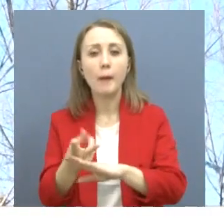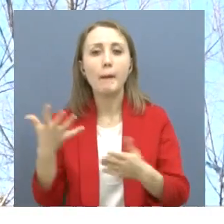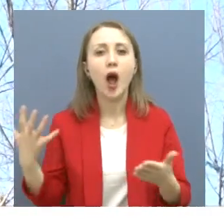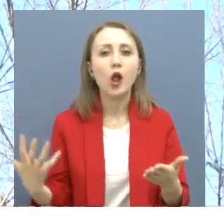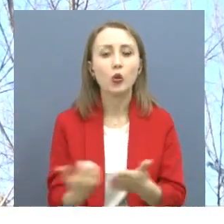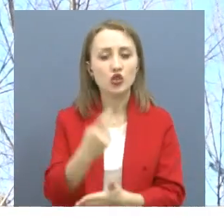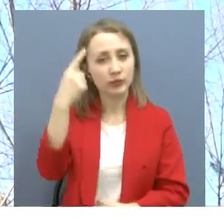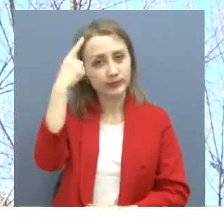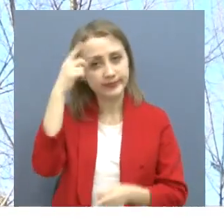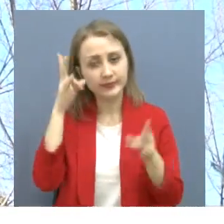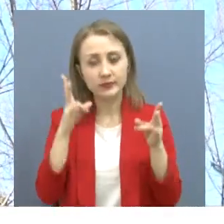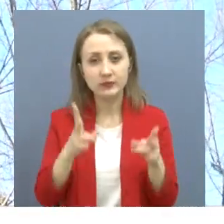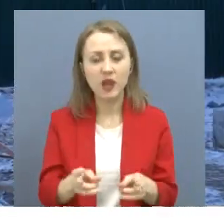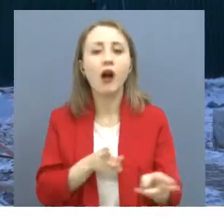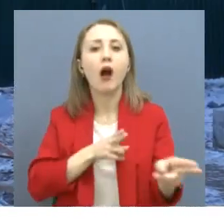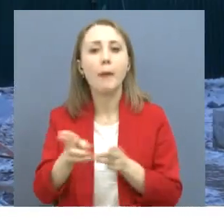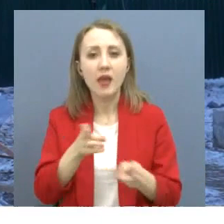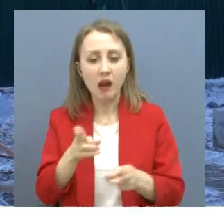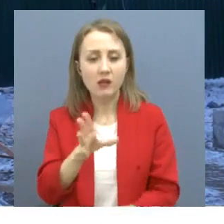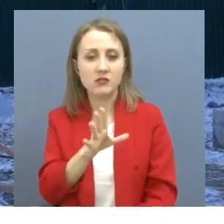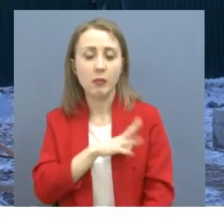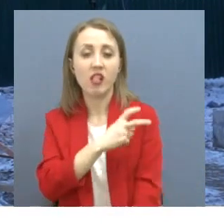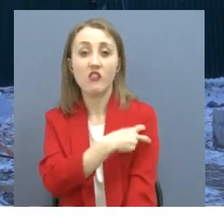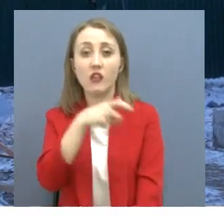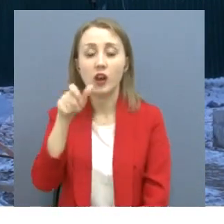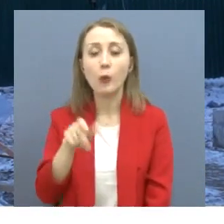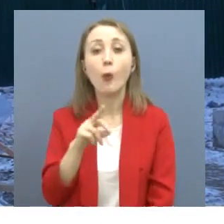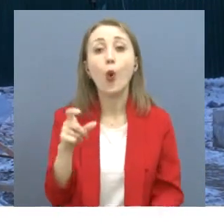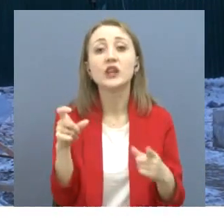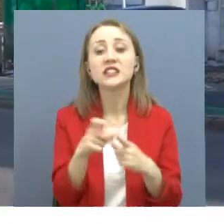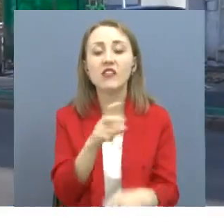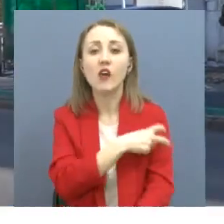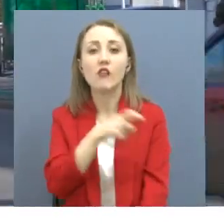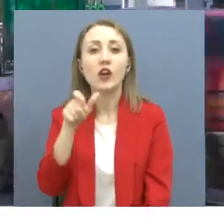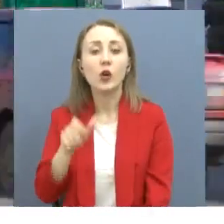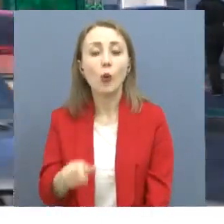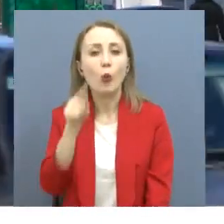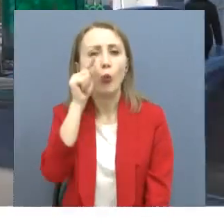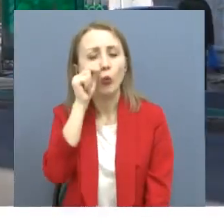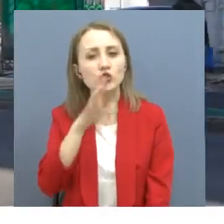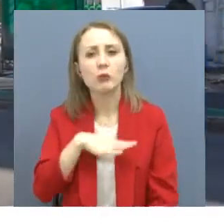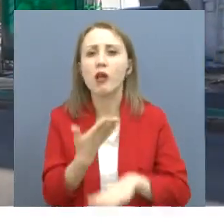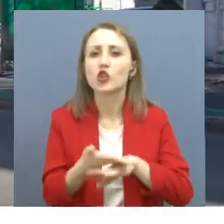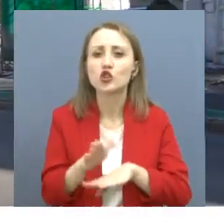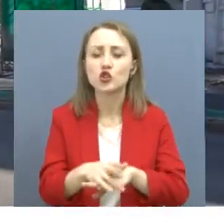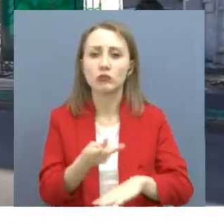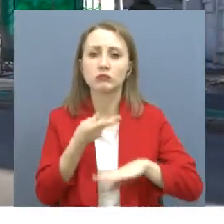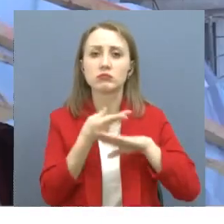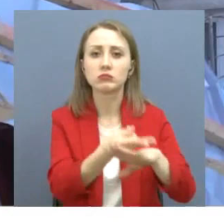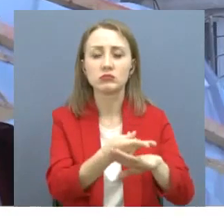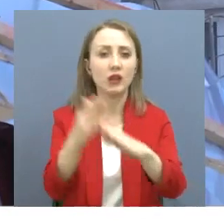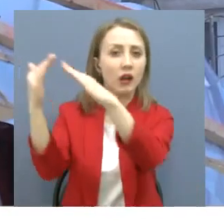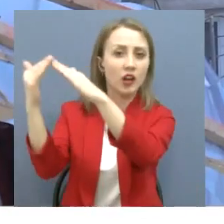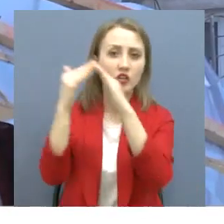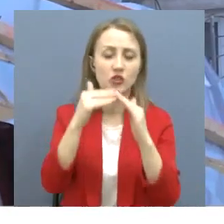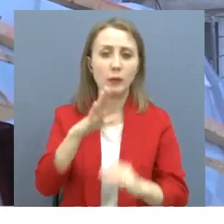черепно-мозговую травму. Мужчину прооперировали нейрохирурги. По словам врачей, на мужчину, доставленного в критическом состоянии, упала крыша здания по